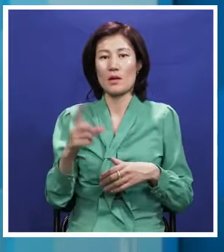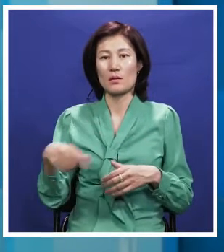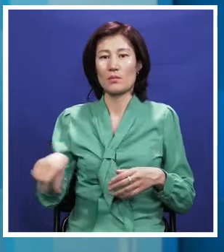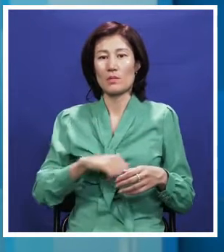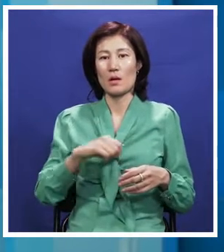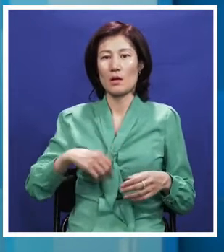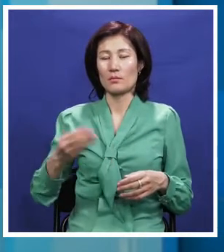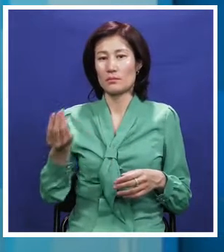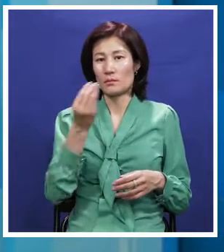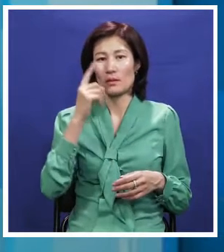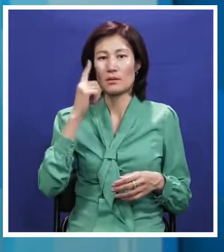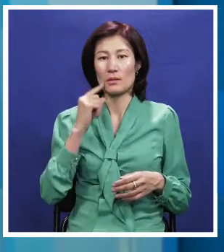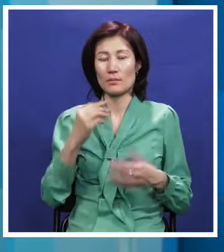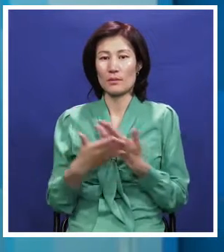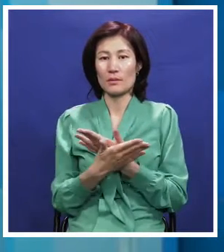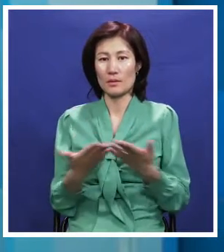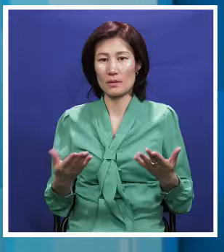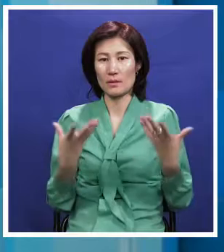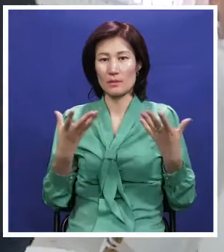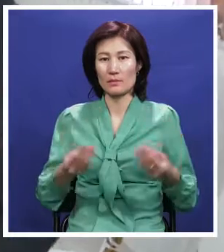әрқайсысына азық-түлік пакеті табысталды.